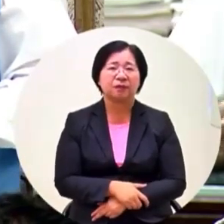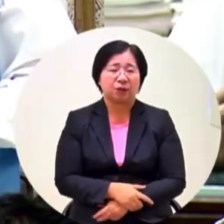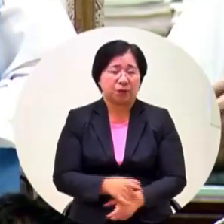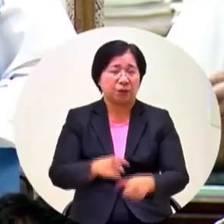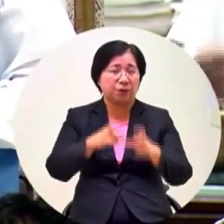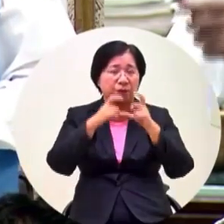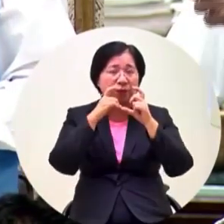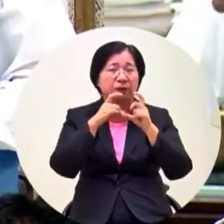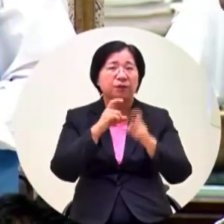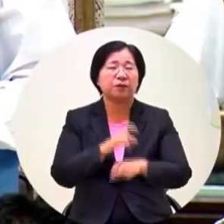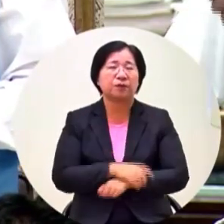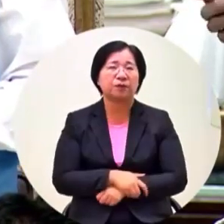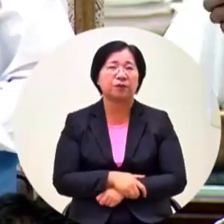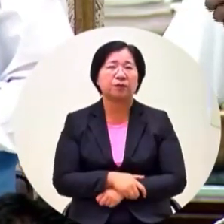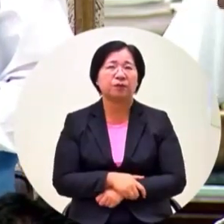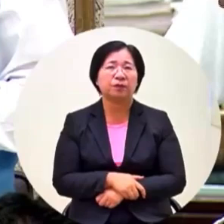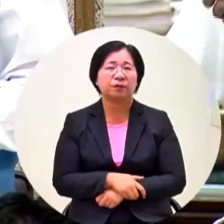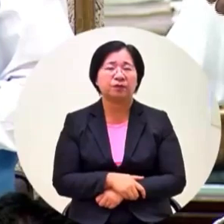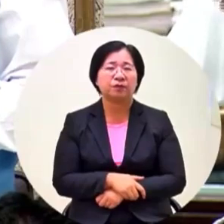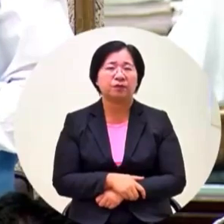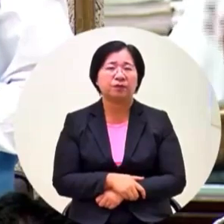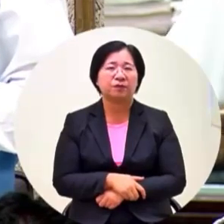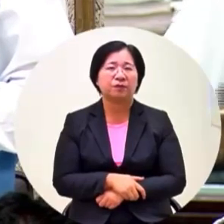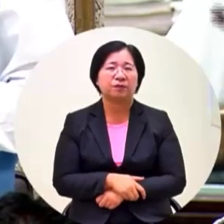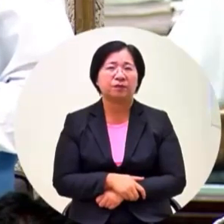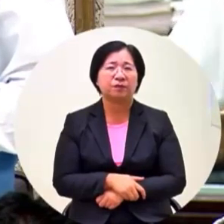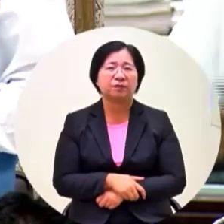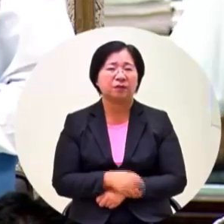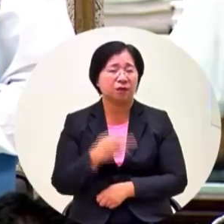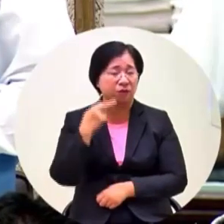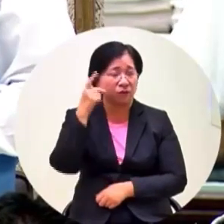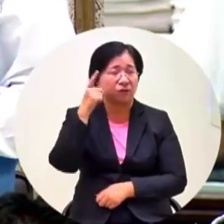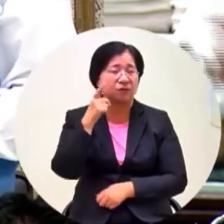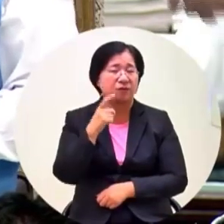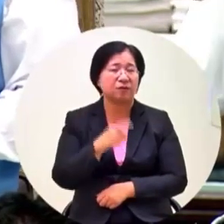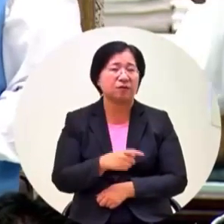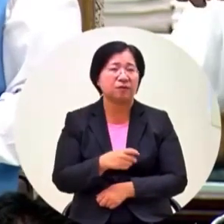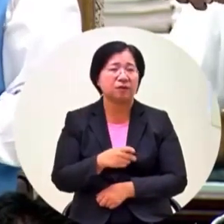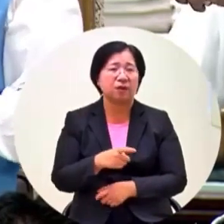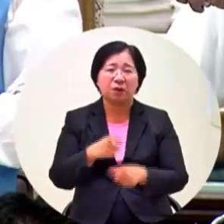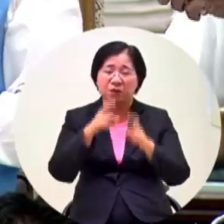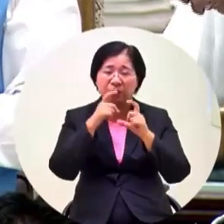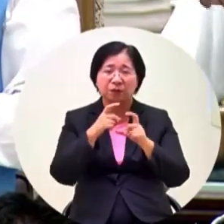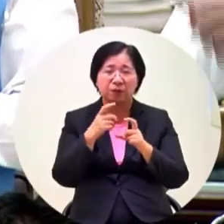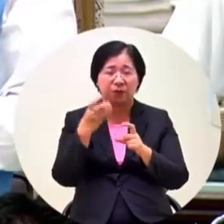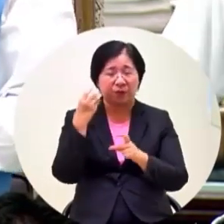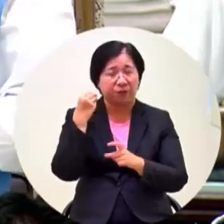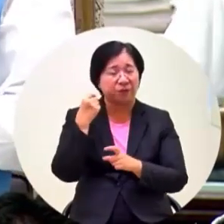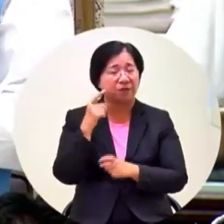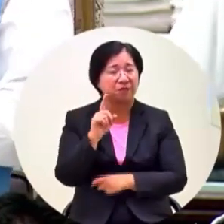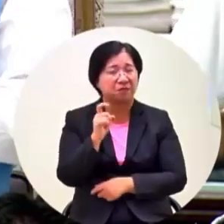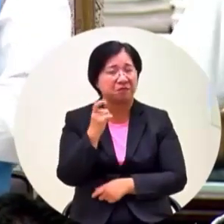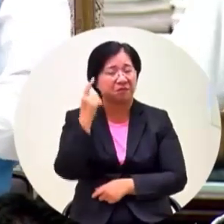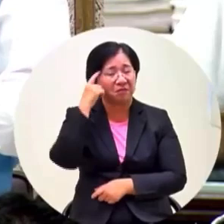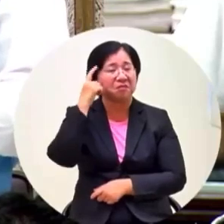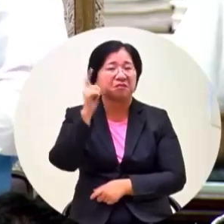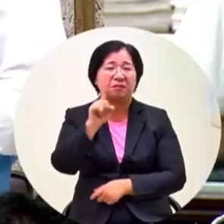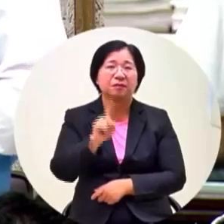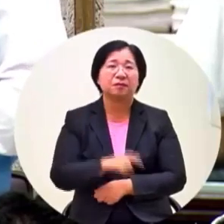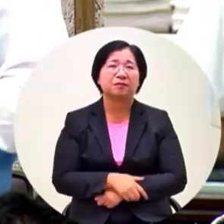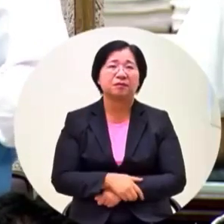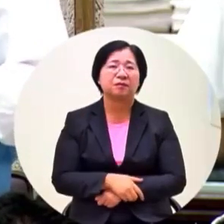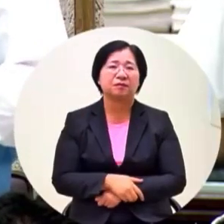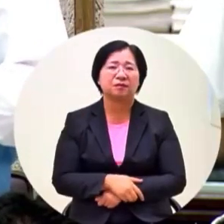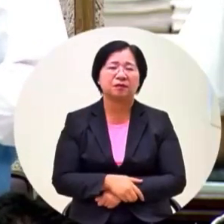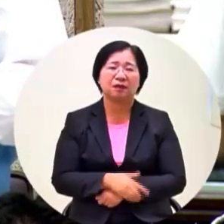就是恢复到安尼。你的认为，你的认为呢？这是 这样子来看是比较容易清